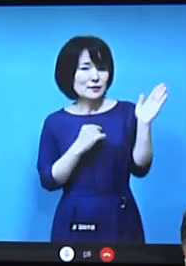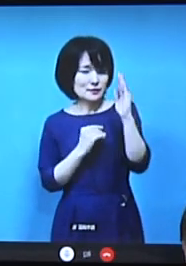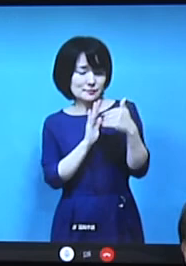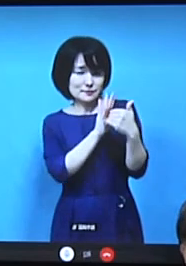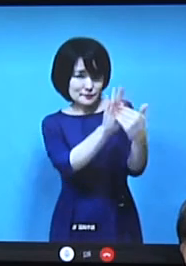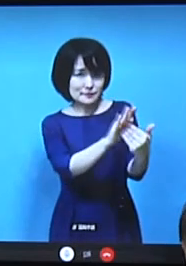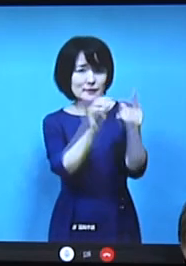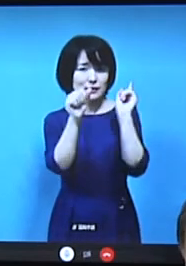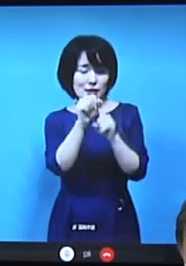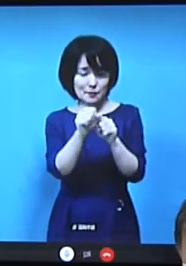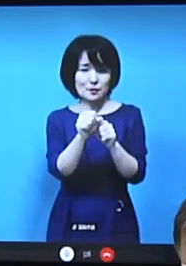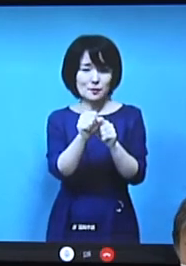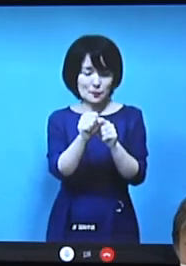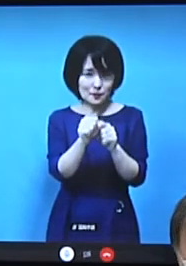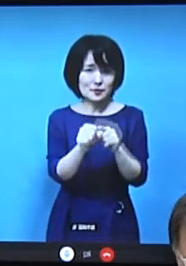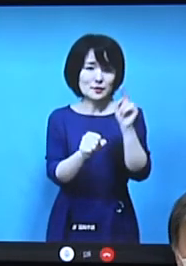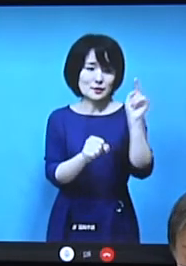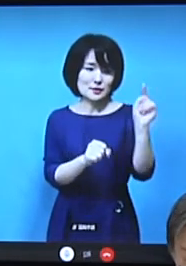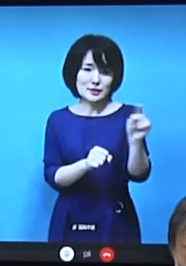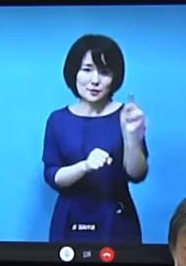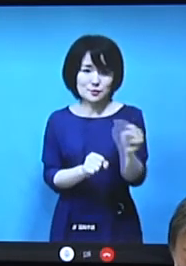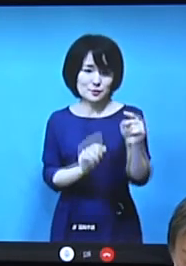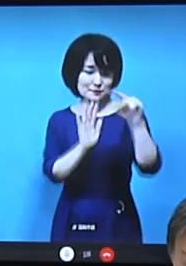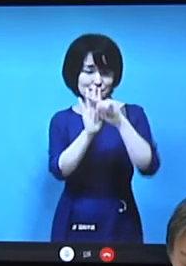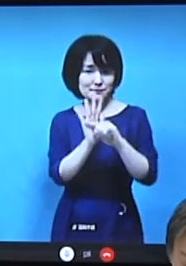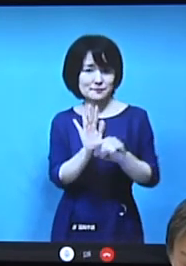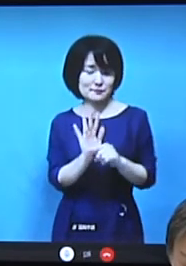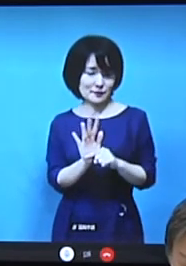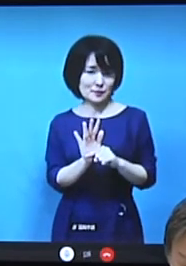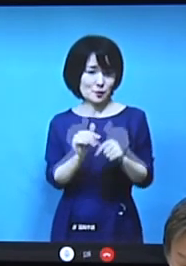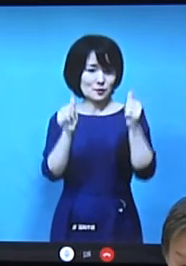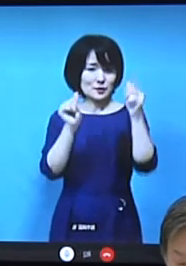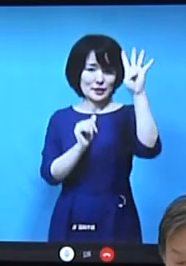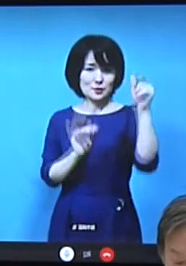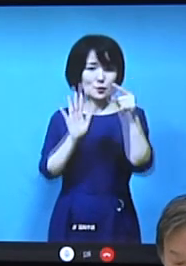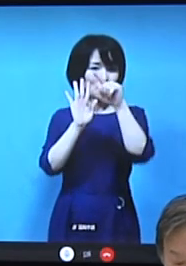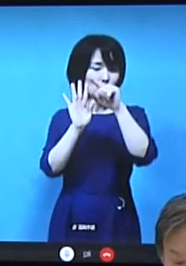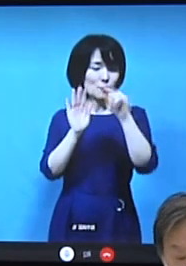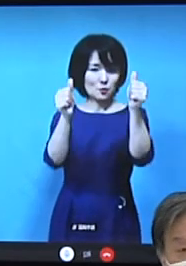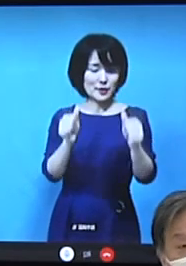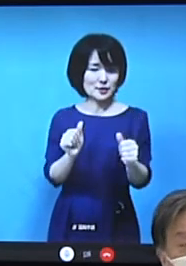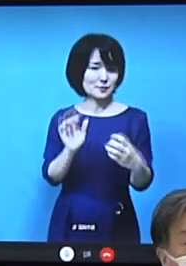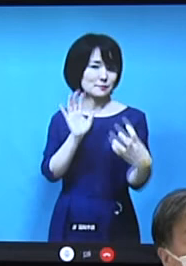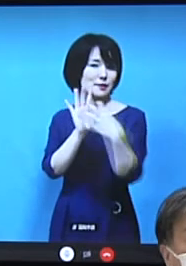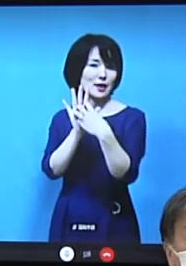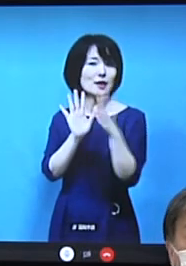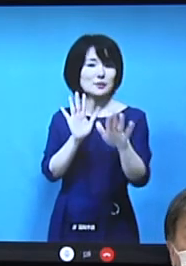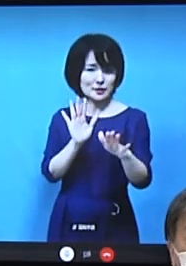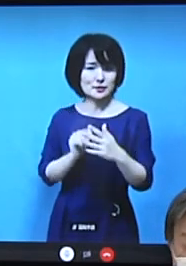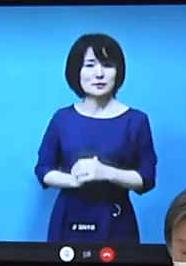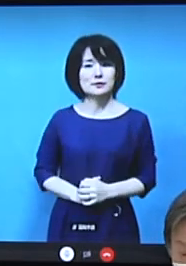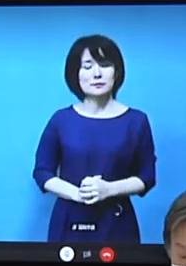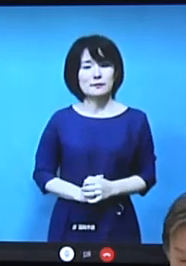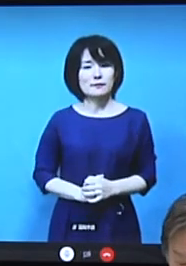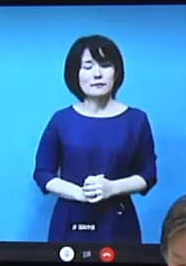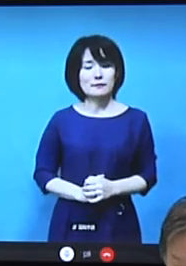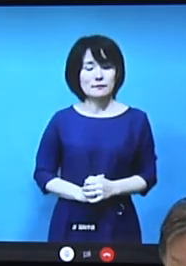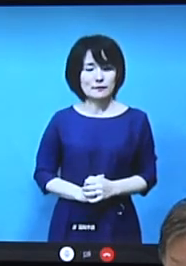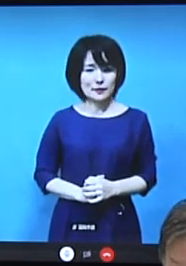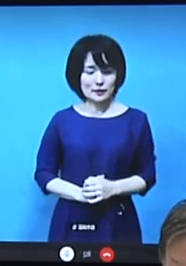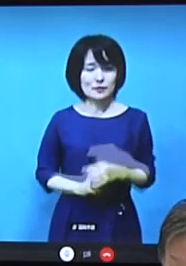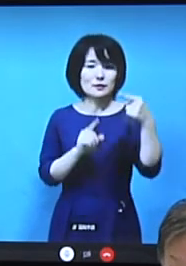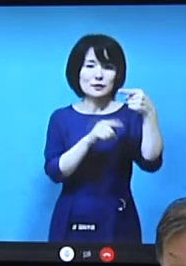これホームページに載ってるんだと思いますけども、ご用意もしています。そこで考えますと、一つ言えるのは一人一人の心がけということ